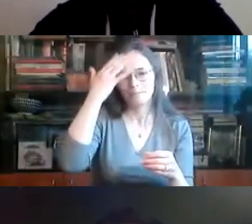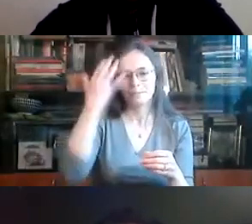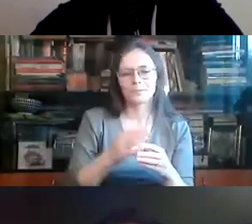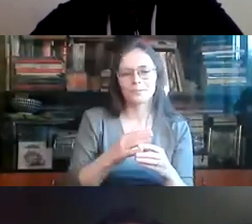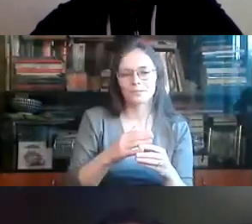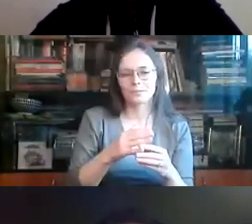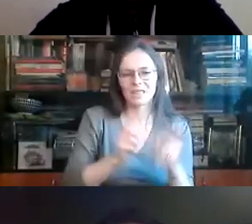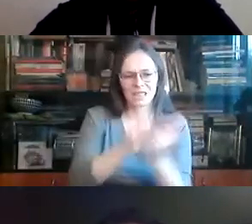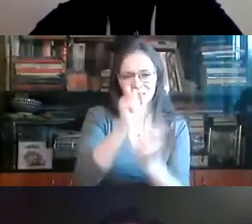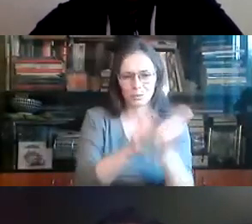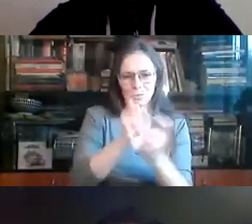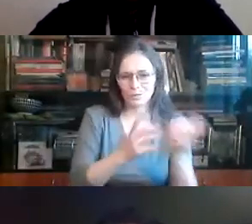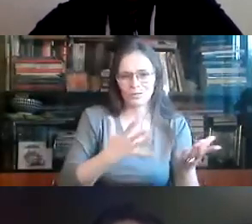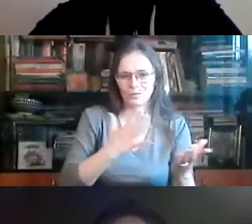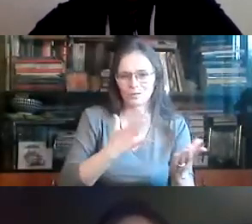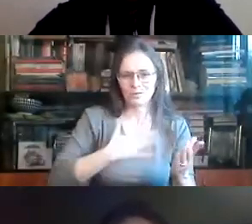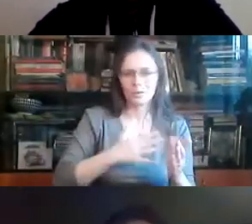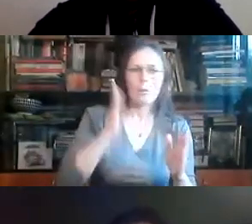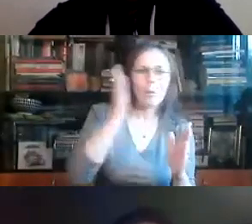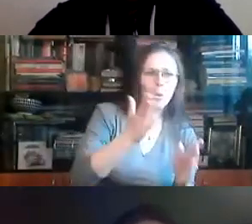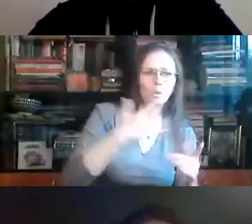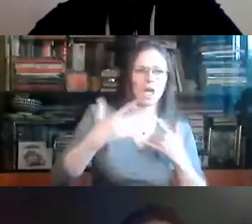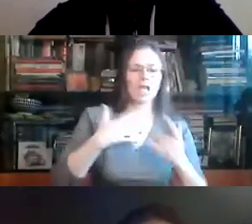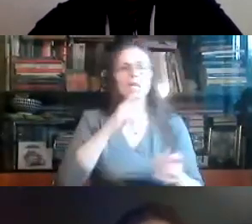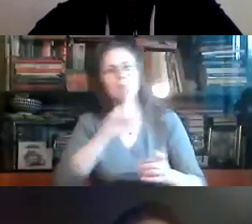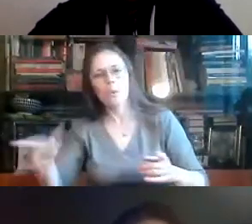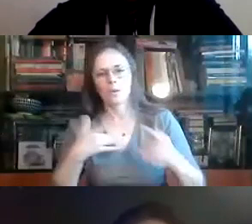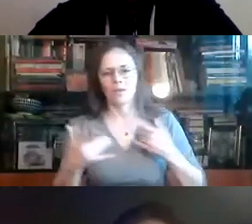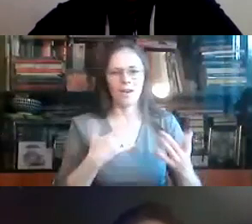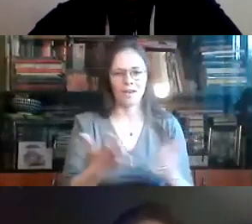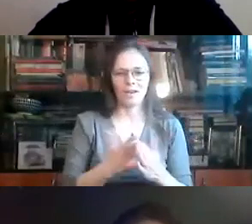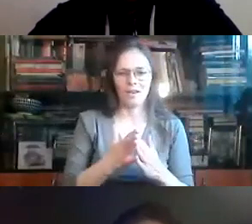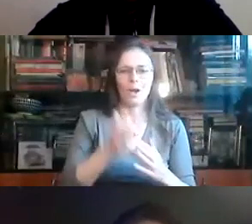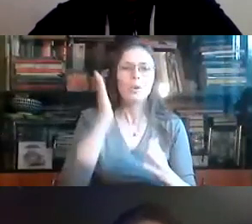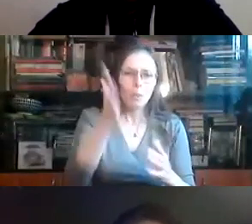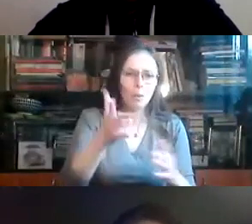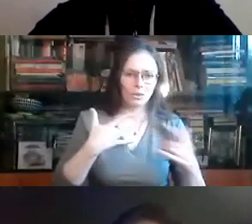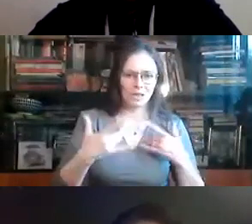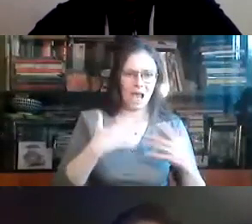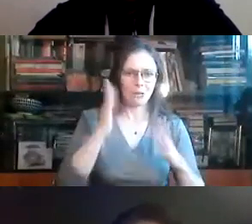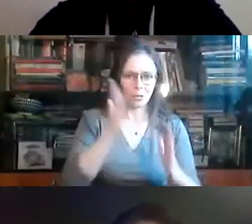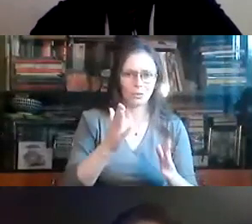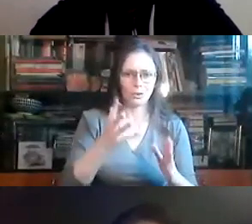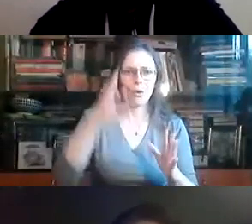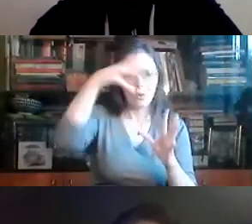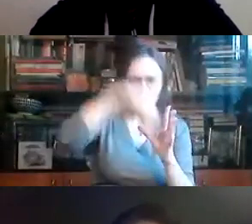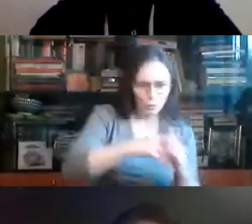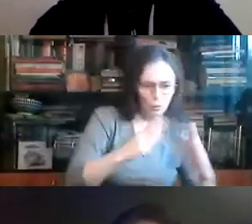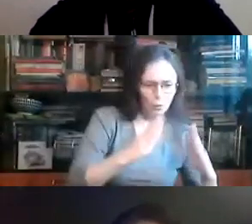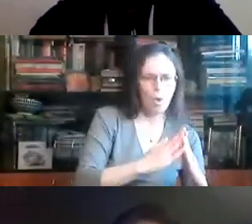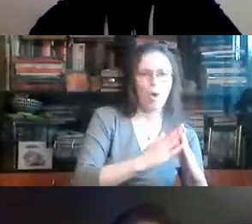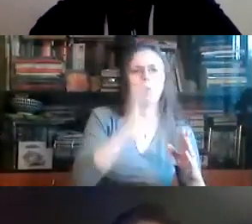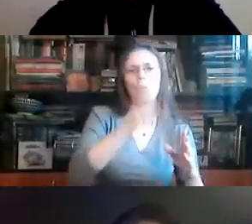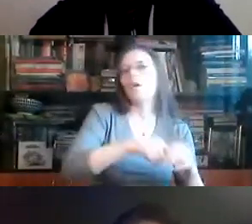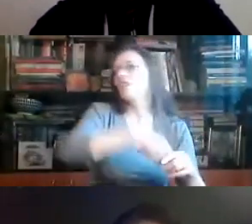том, будет театр, не будет театр. Он, естественно, будет, он то выходит с стен, то заходит под своды. И